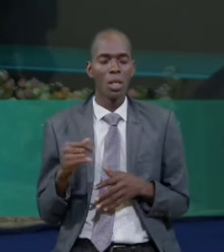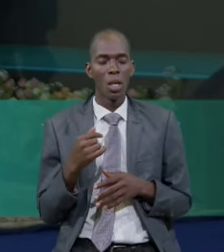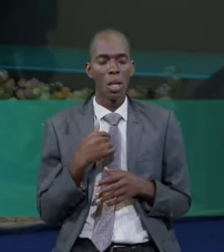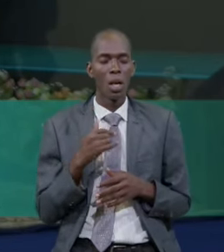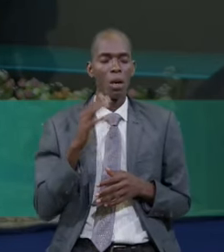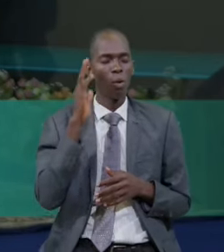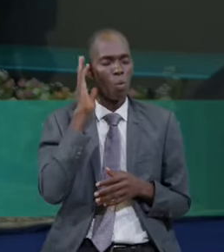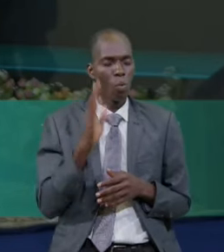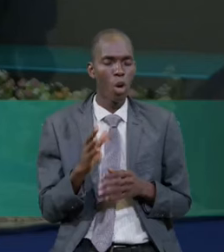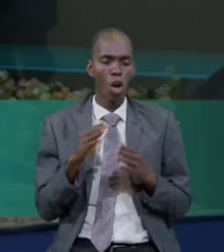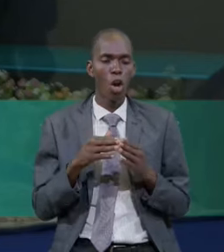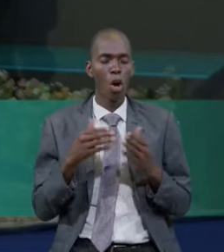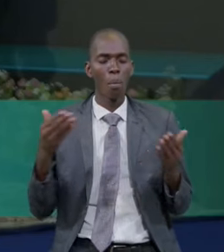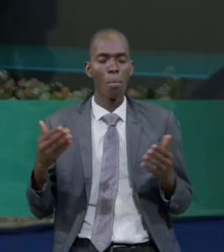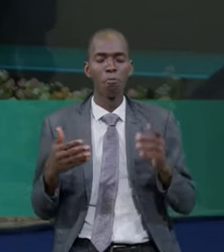bouche